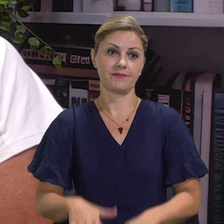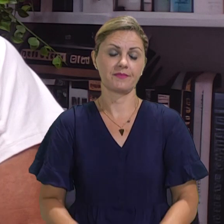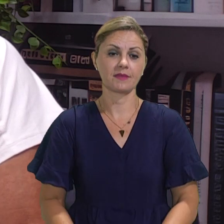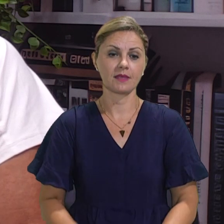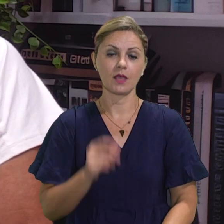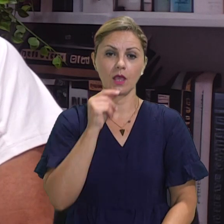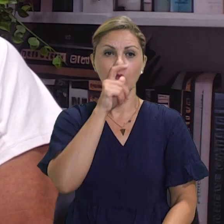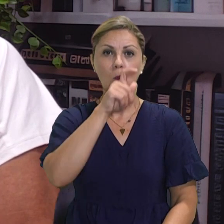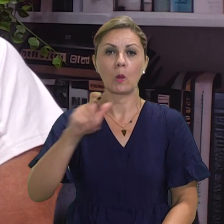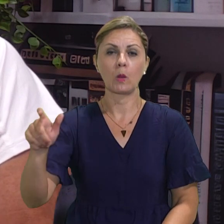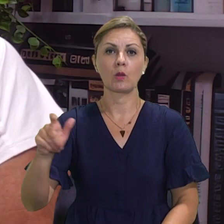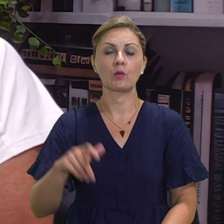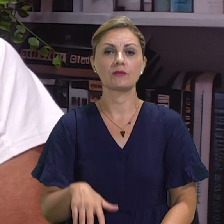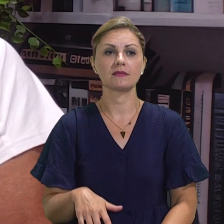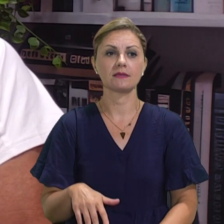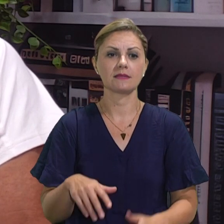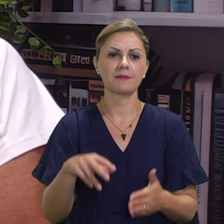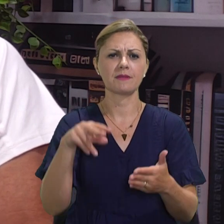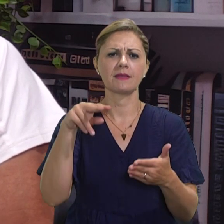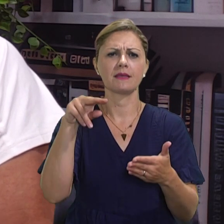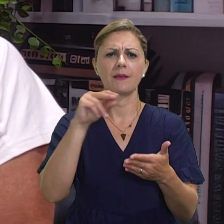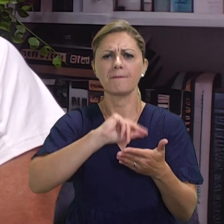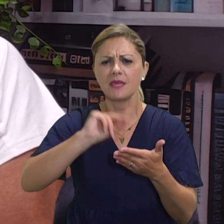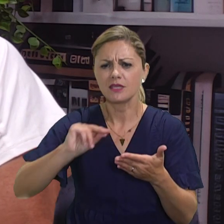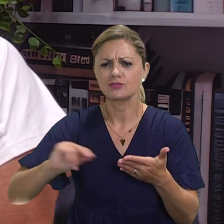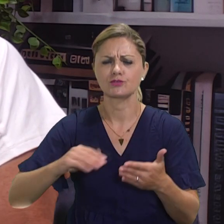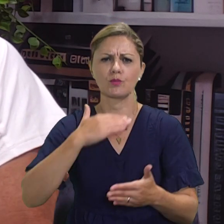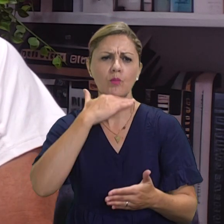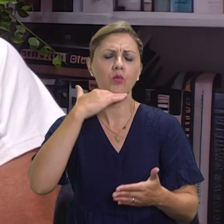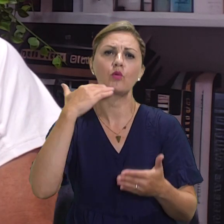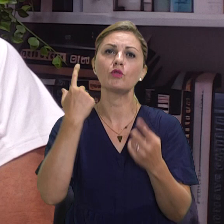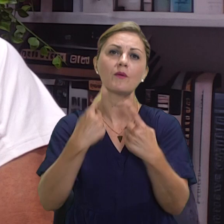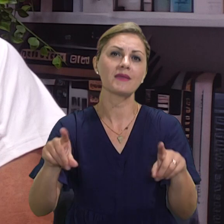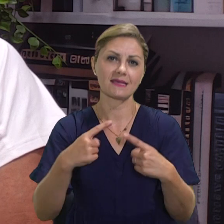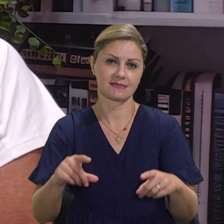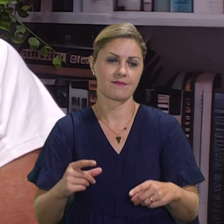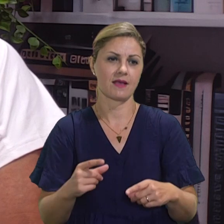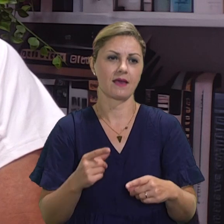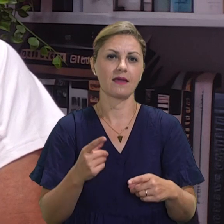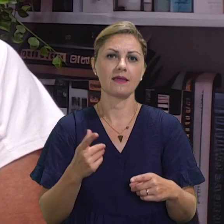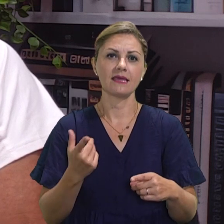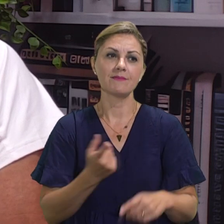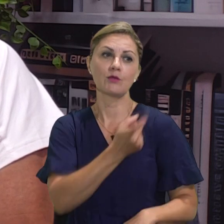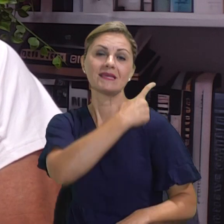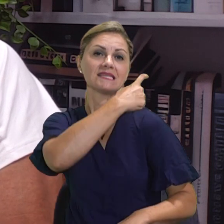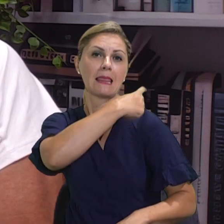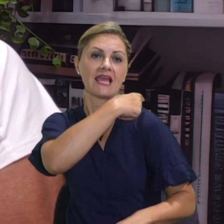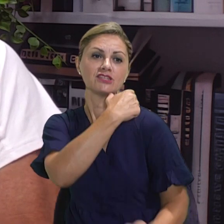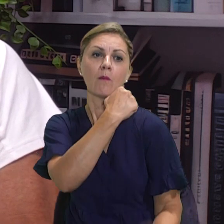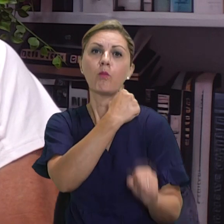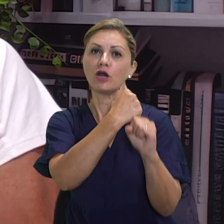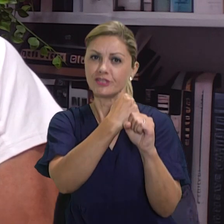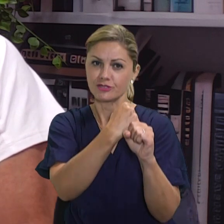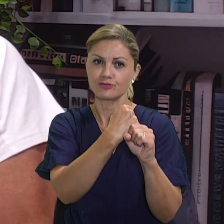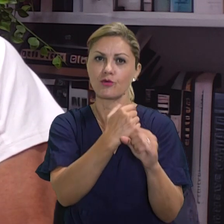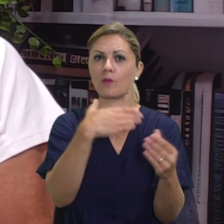Ljudi obilaze te puste manifestacije, onda ljudi napišu po 30-40 pjesama, izdaju knjigu, imaju dobru logistiku iza njih i